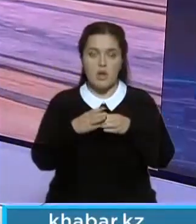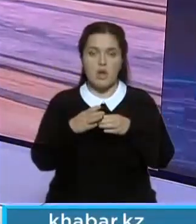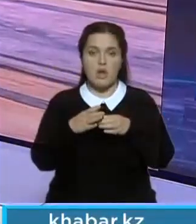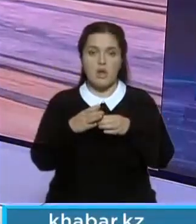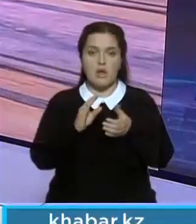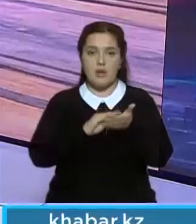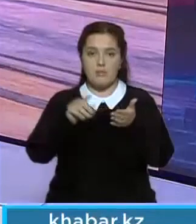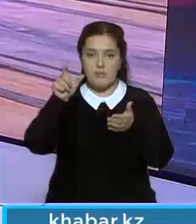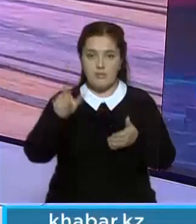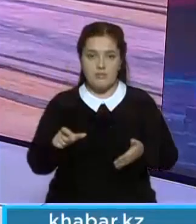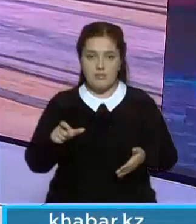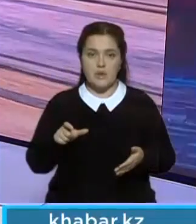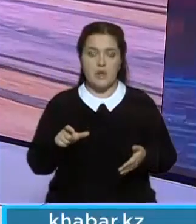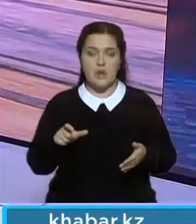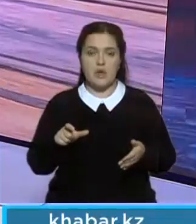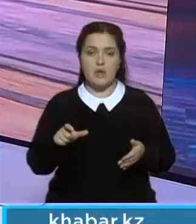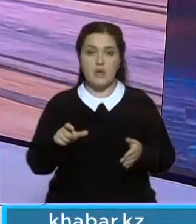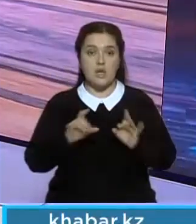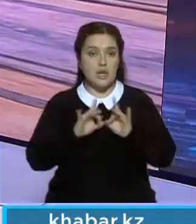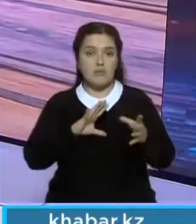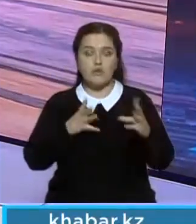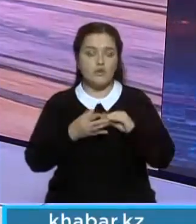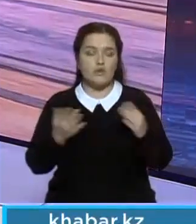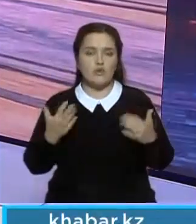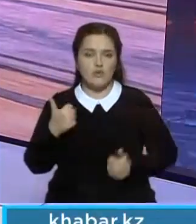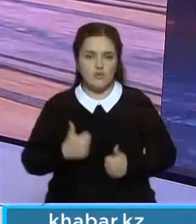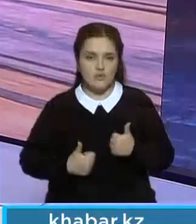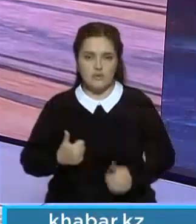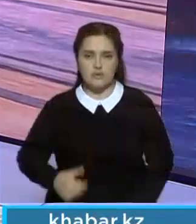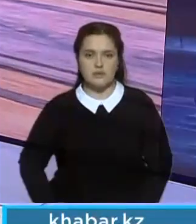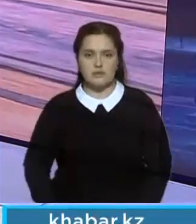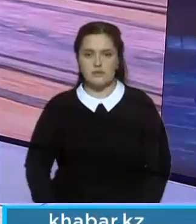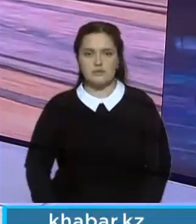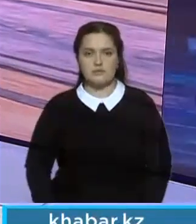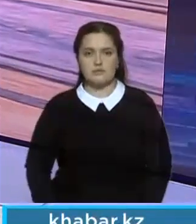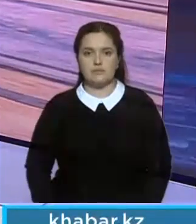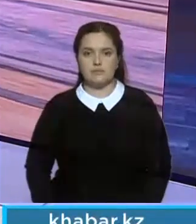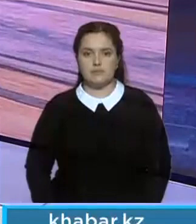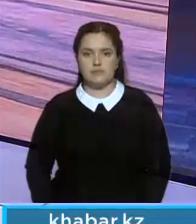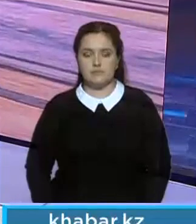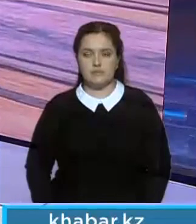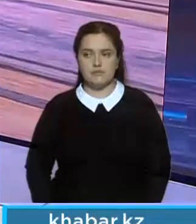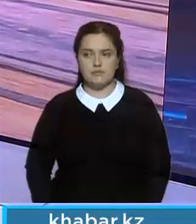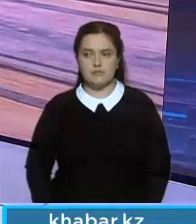На связи моя коллега Алина Буржанова. Алина, расскажите, какие итоги конкурса?